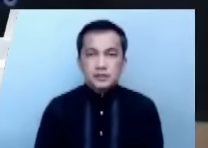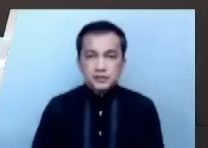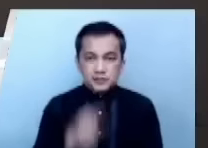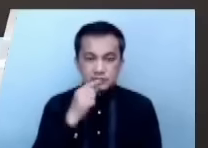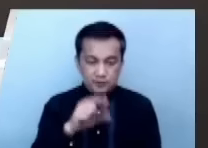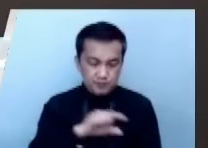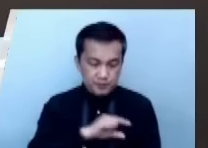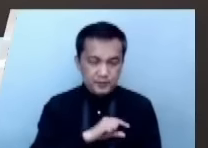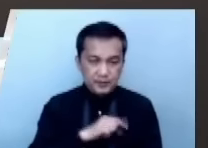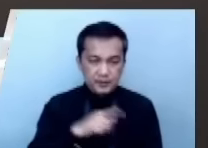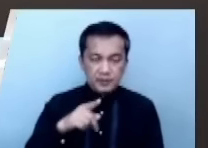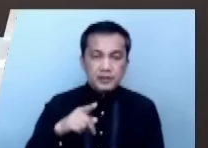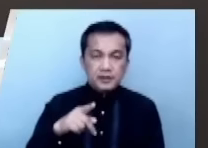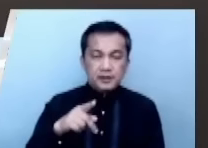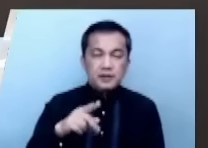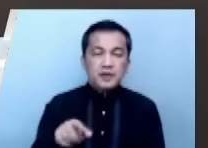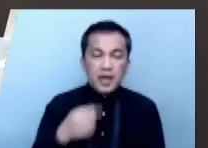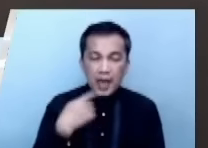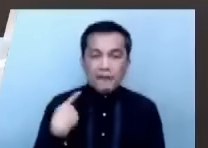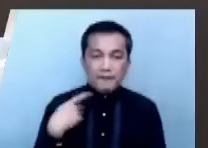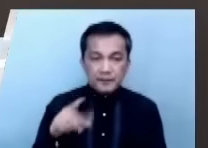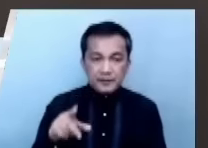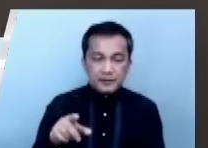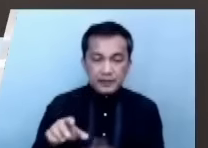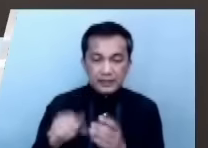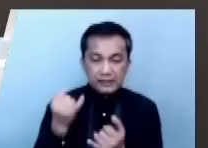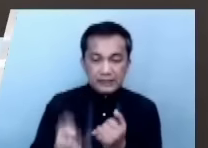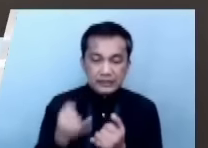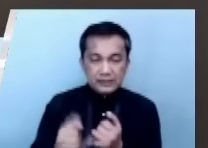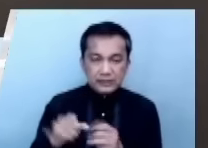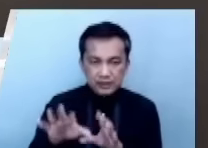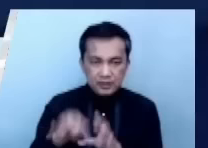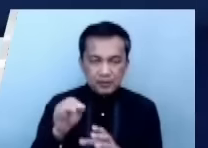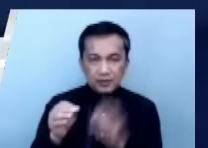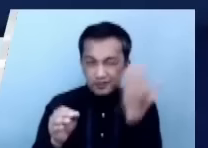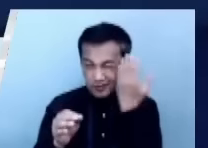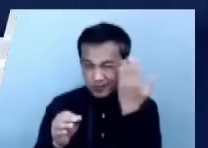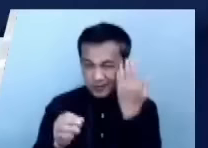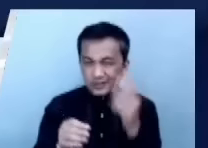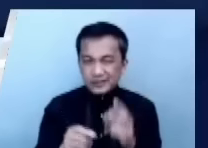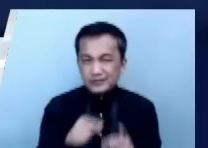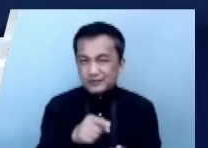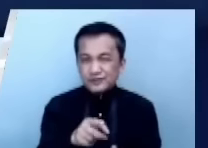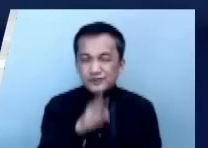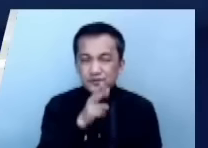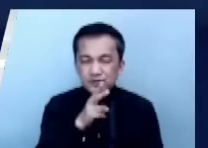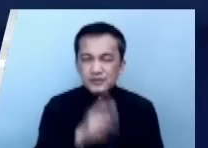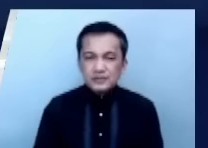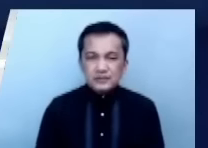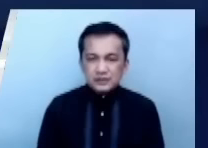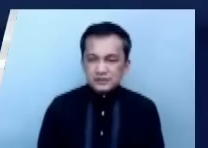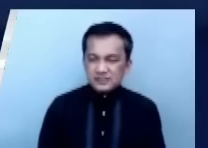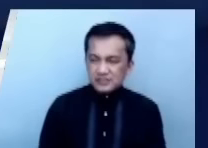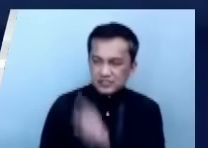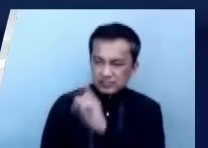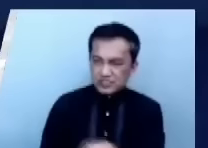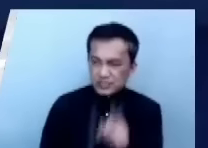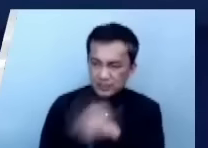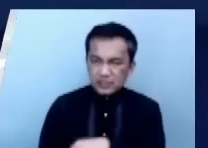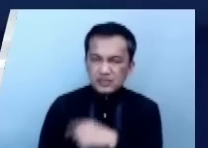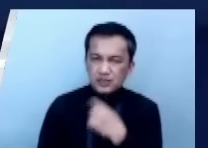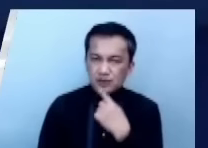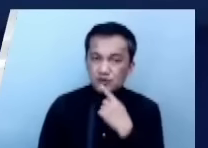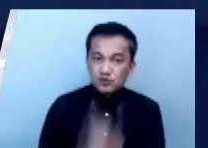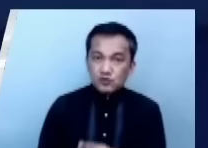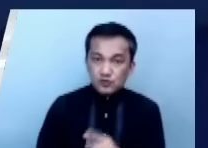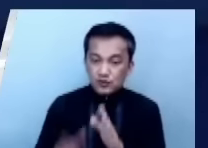4A, nabisto rin kalaunan ang pagbabalat kayo ng suspect. Siniraan kasi niya itong legitimate talaga na abogado